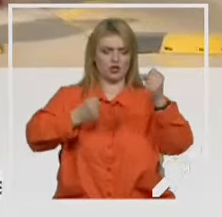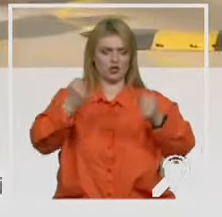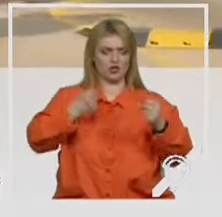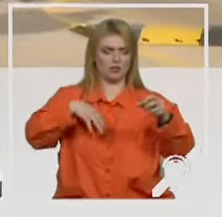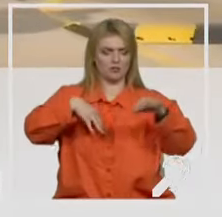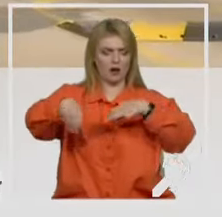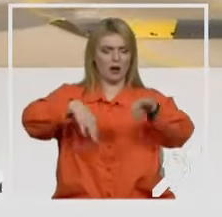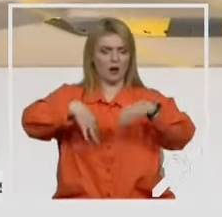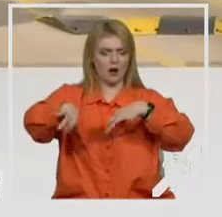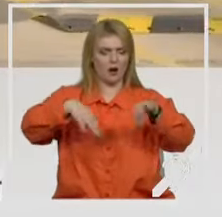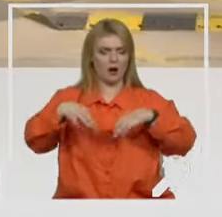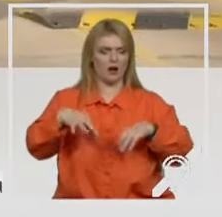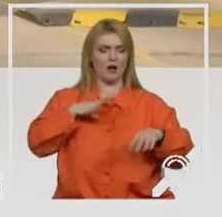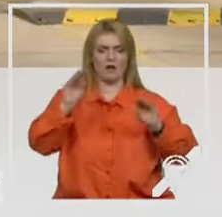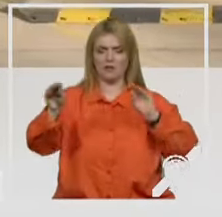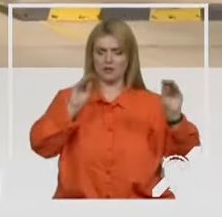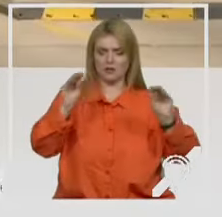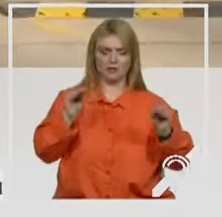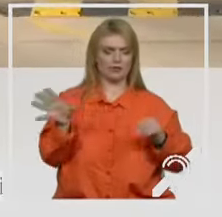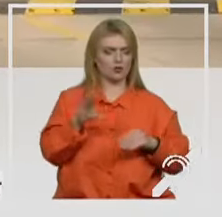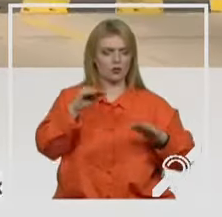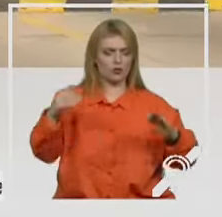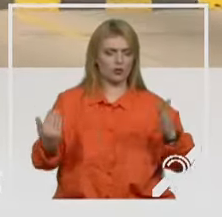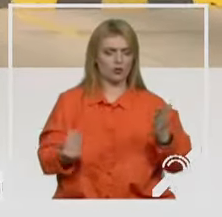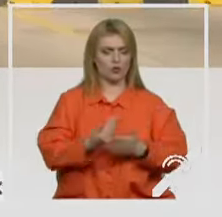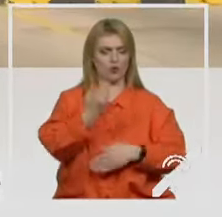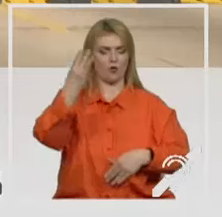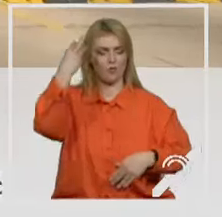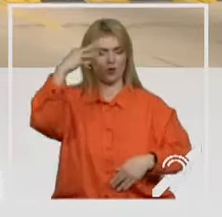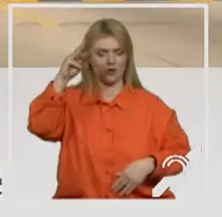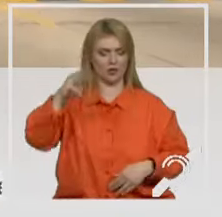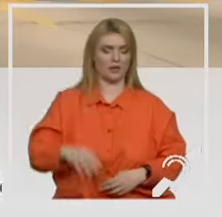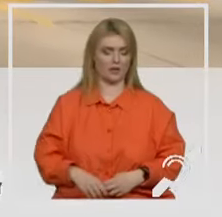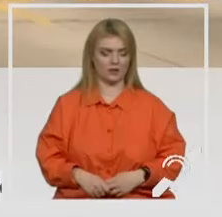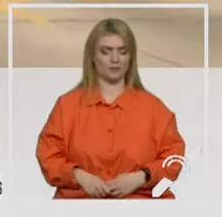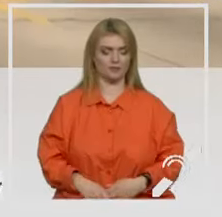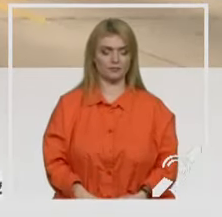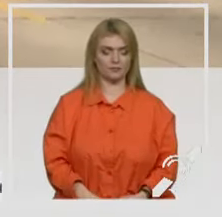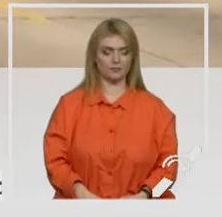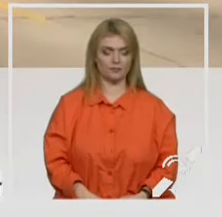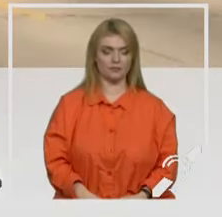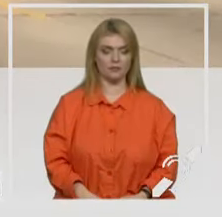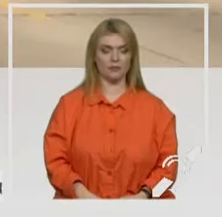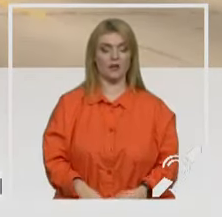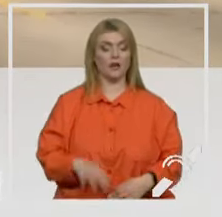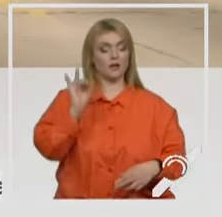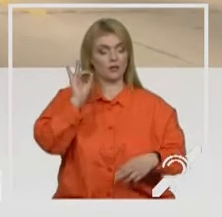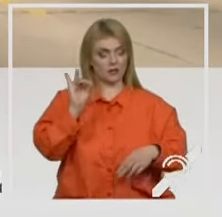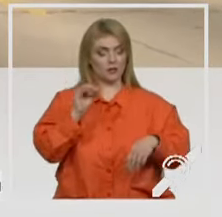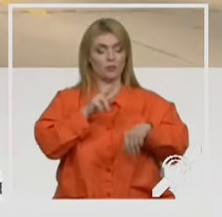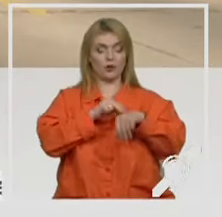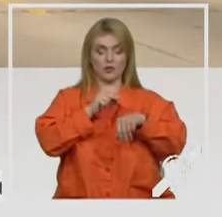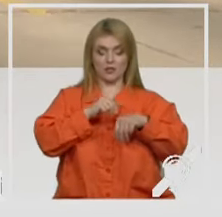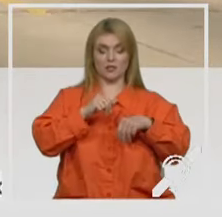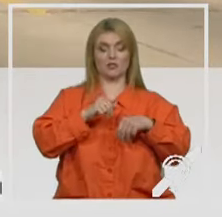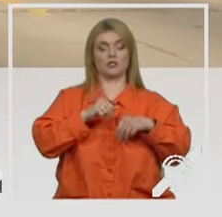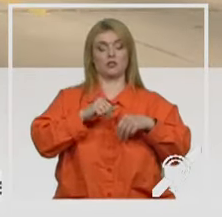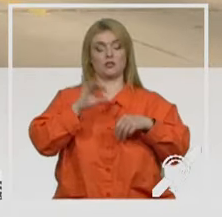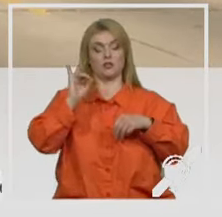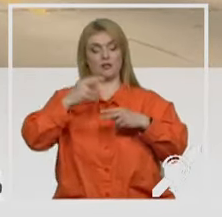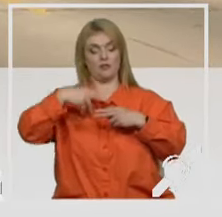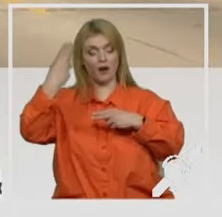Moldova. A fost dotat cu echipamente și utilaje de ultimă generație, care le permite polițiștilor de frontieră și